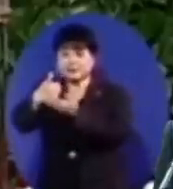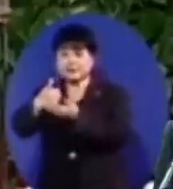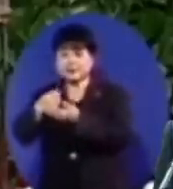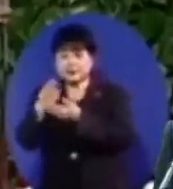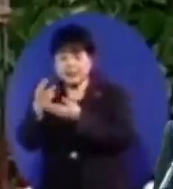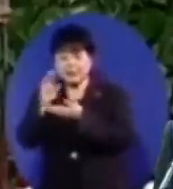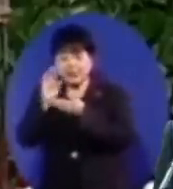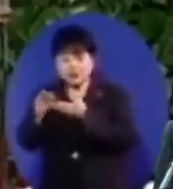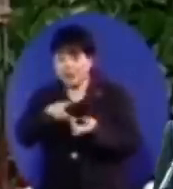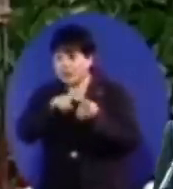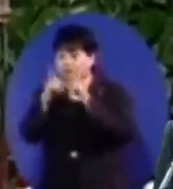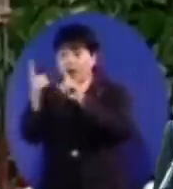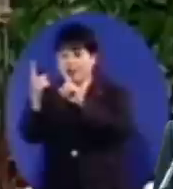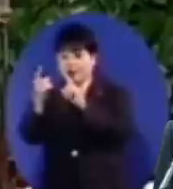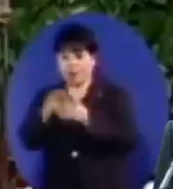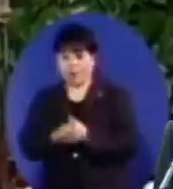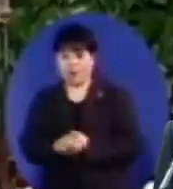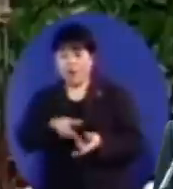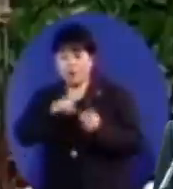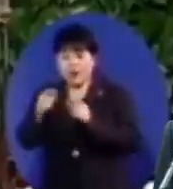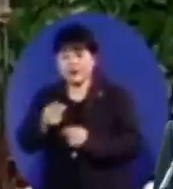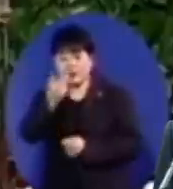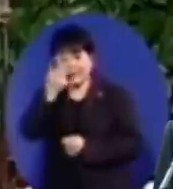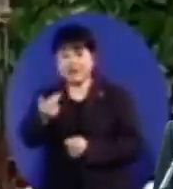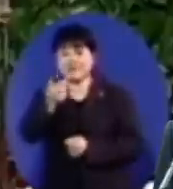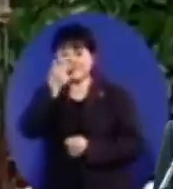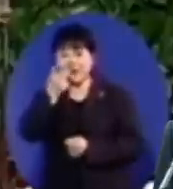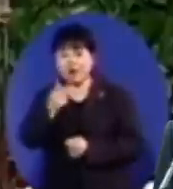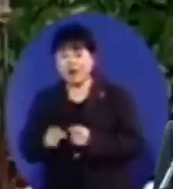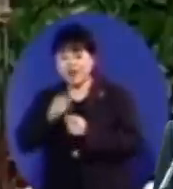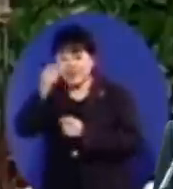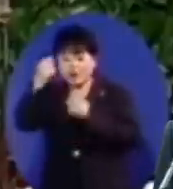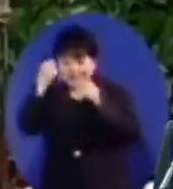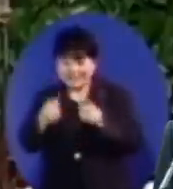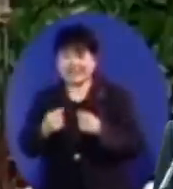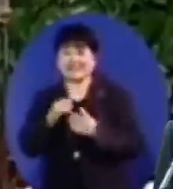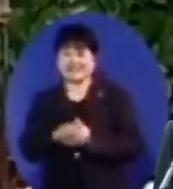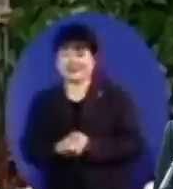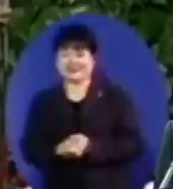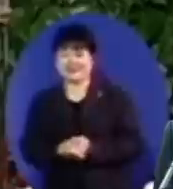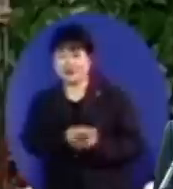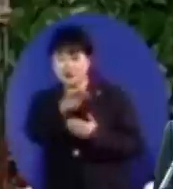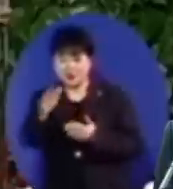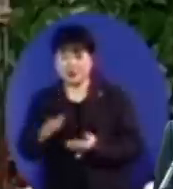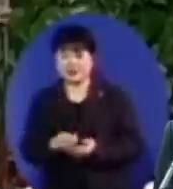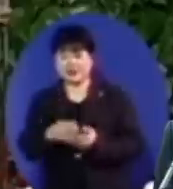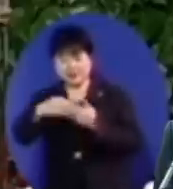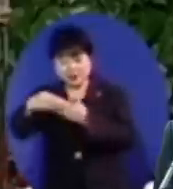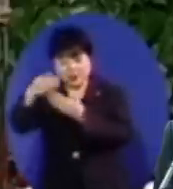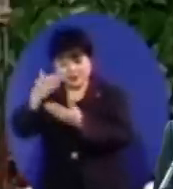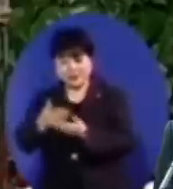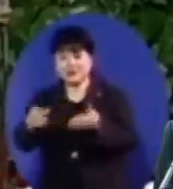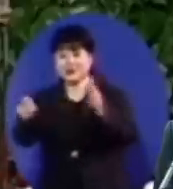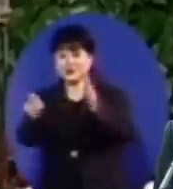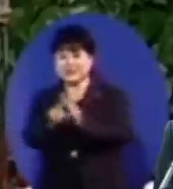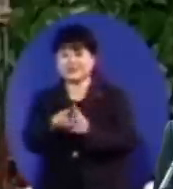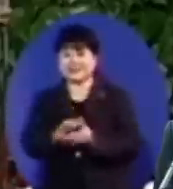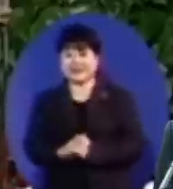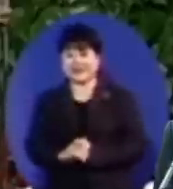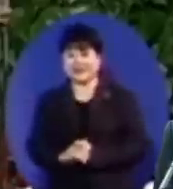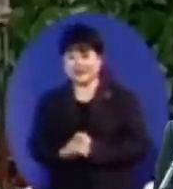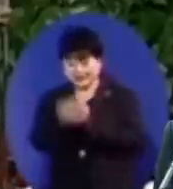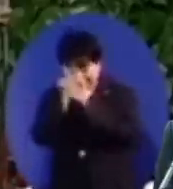만에 부활하셔서 부활이요 생명으로 영원히 살아계셔서 우리를 이끌어주시는 것입니다. 우리